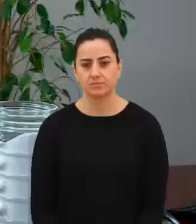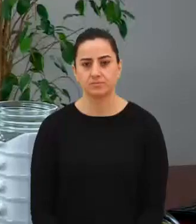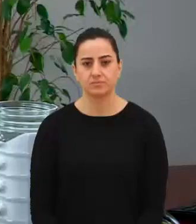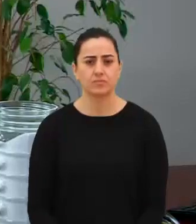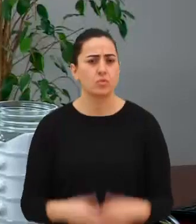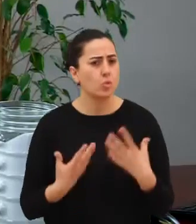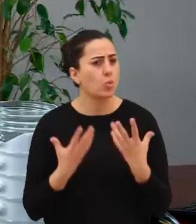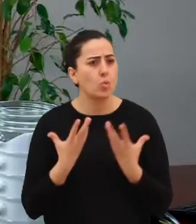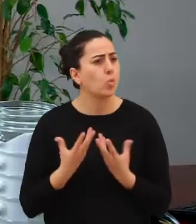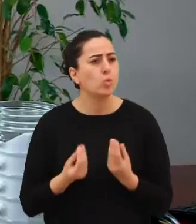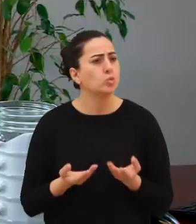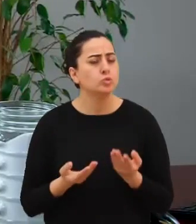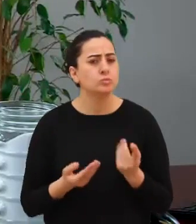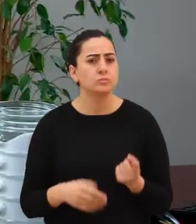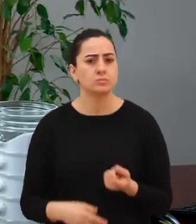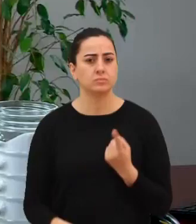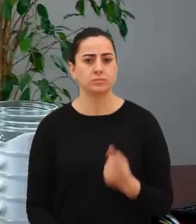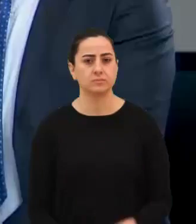Bu nasıl oluyor arkadaşlar?